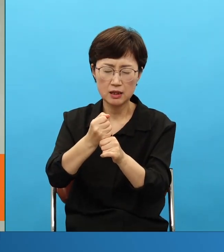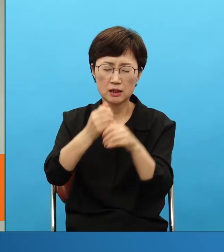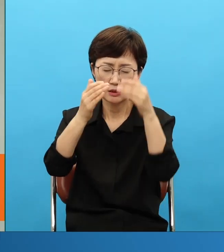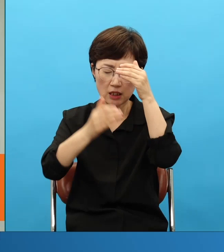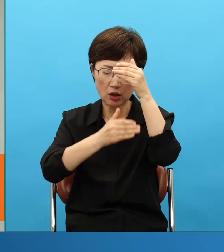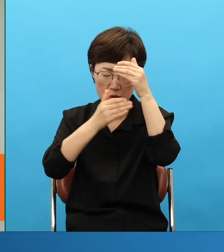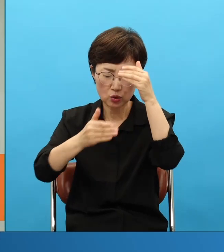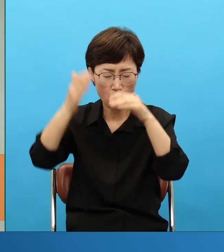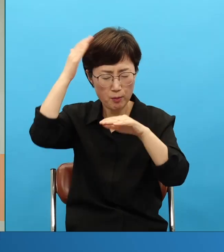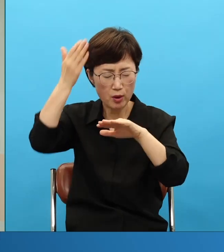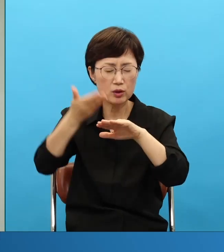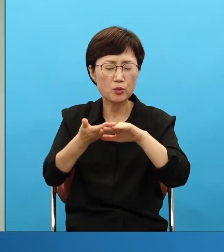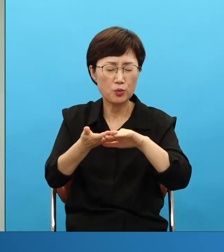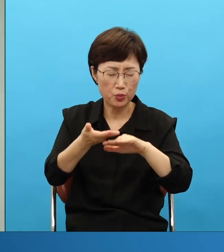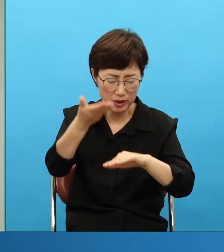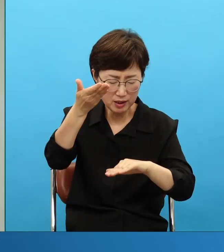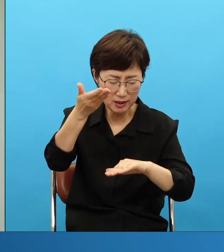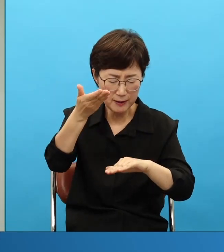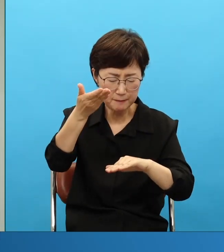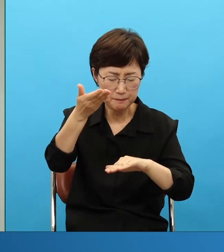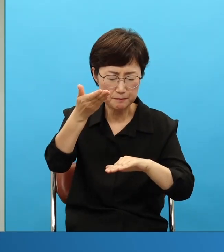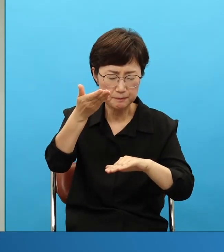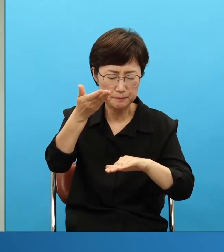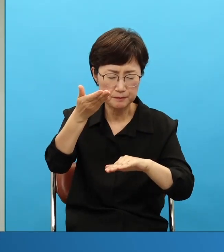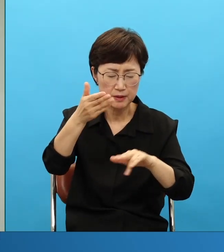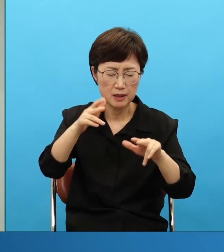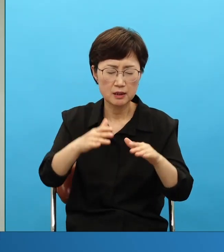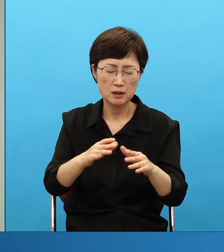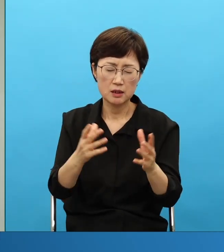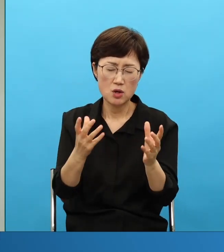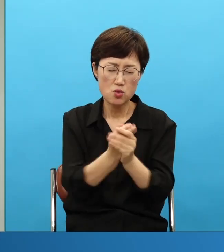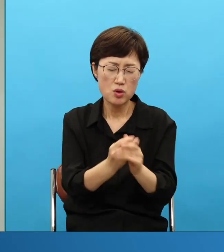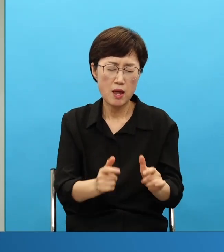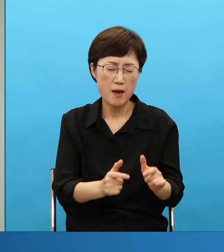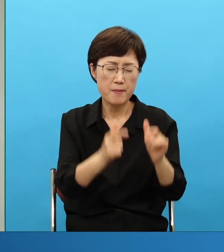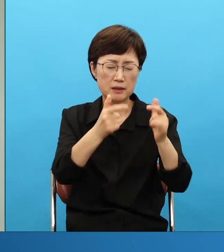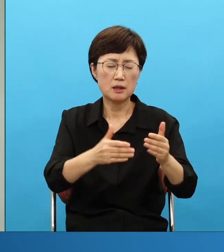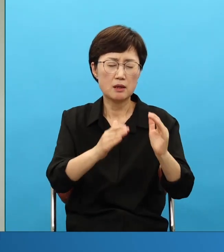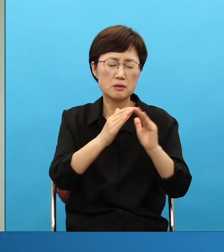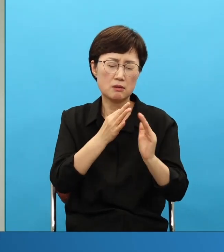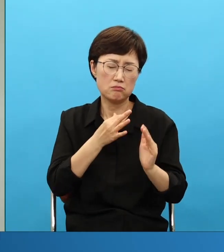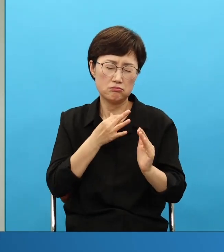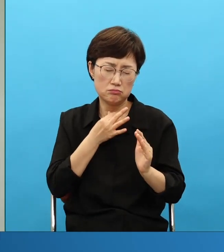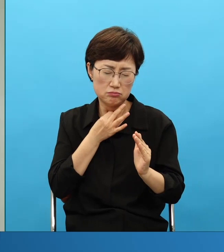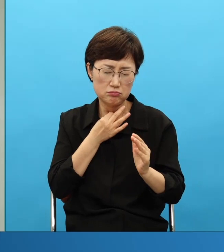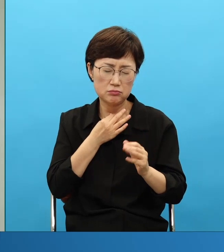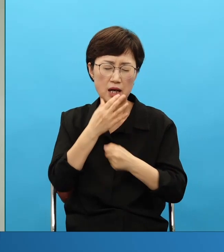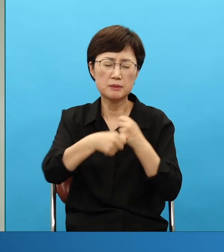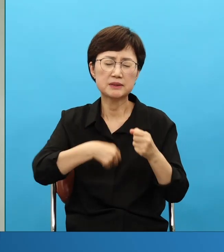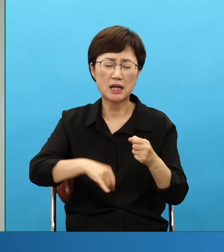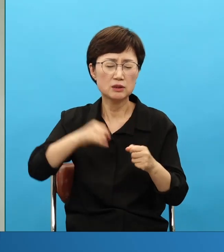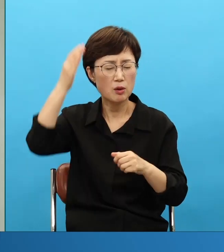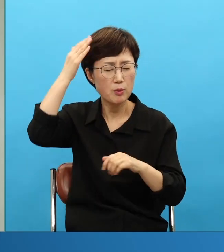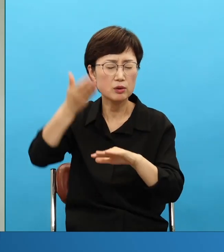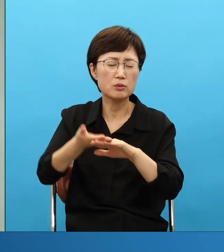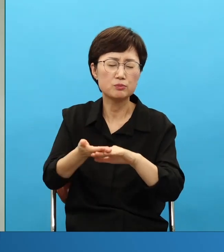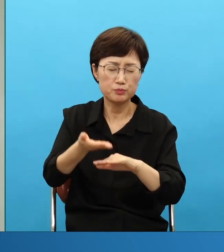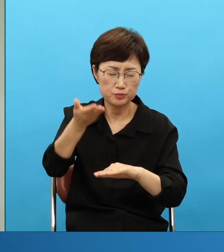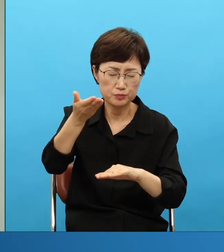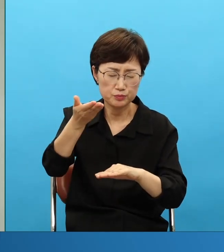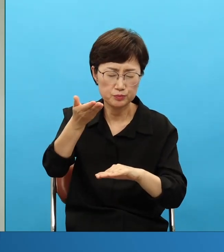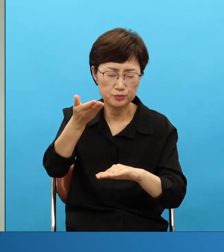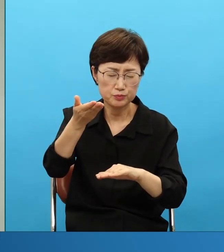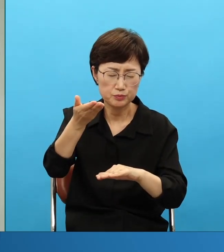하나님의 사람들을 위해 upon all God's people holding to the covenant today, 절대 망대를 세울 하나님의 사람들을 upon 위해 God's people who raise the